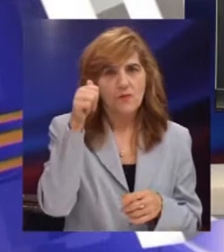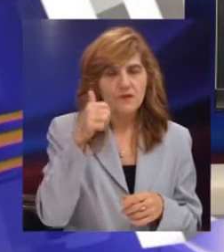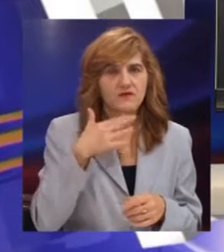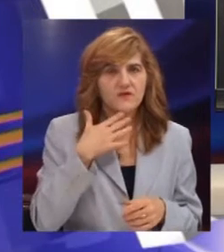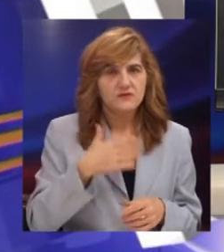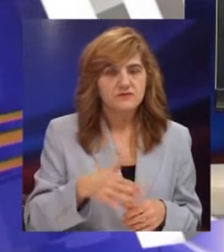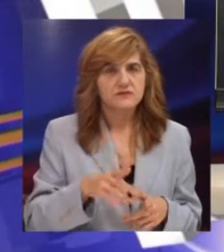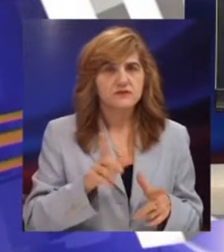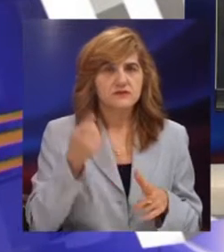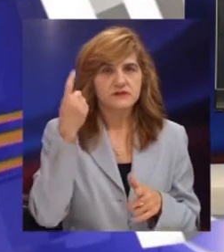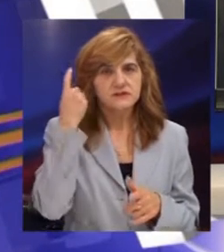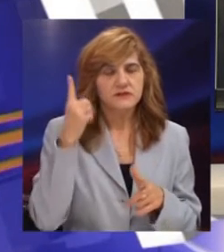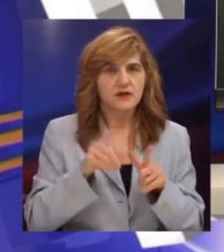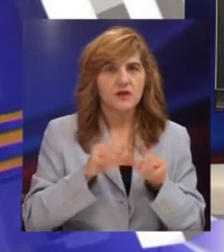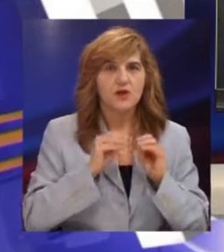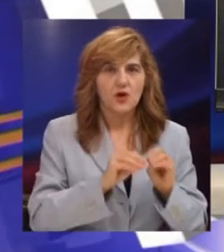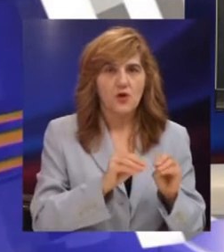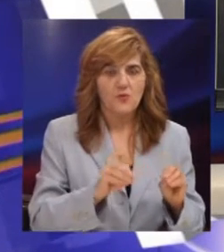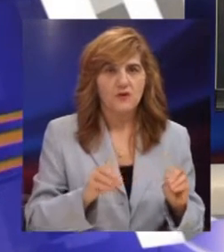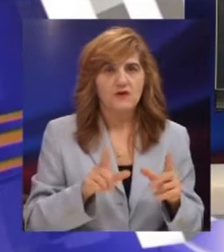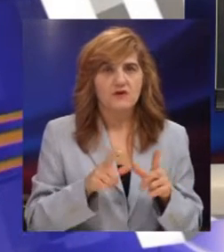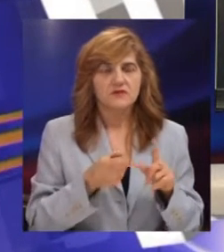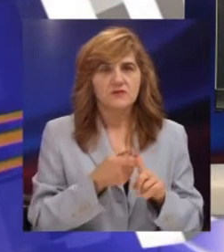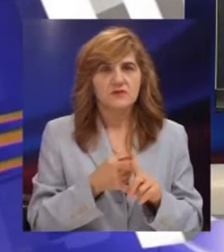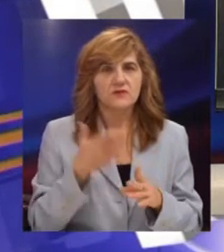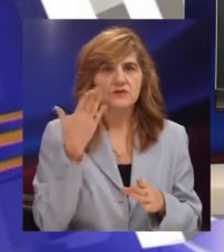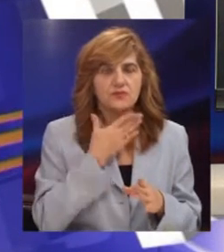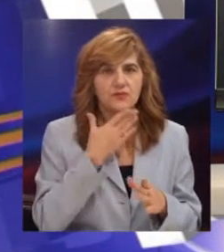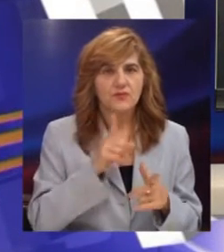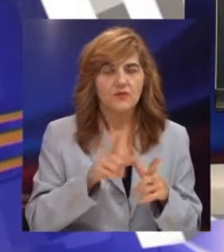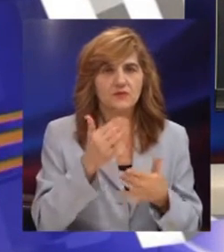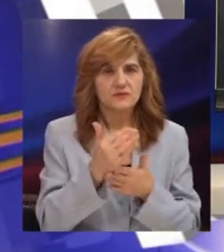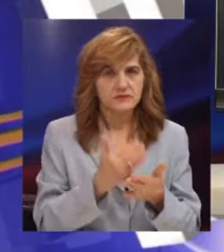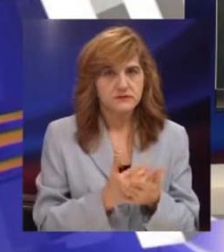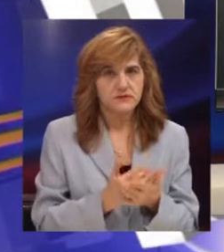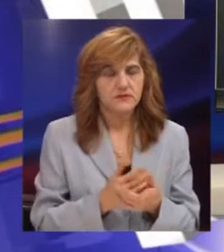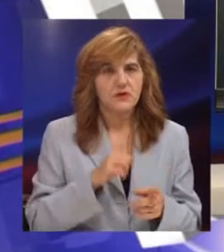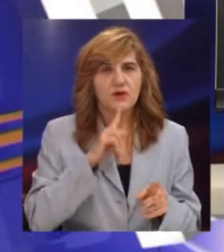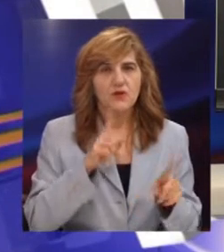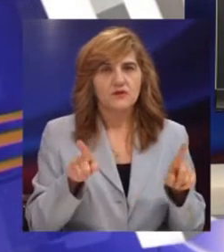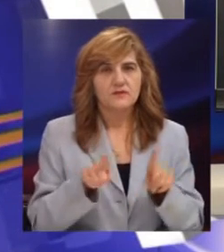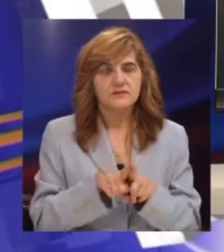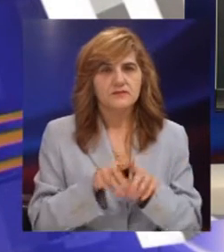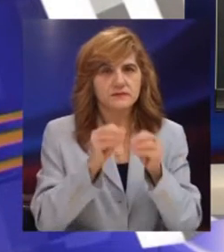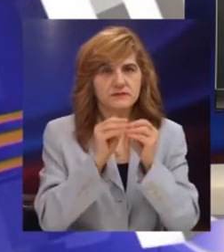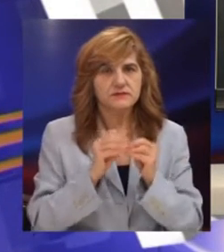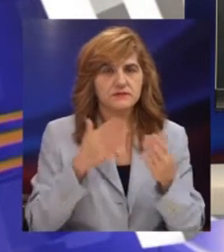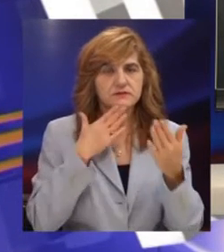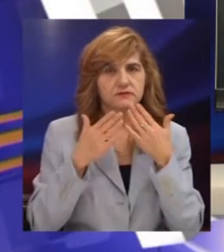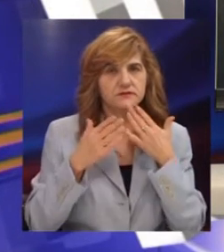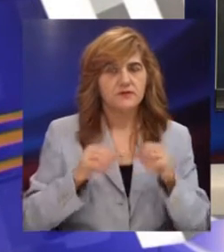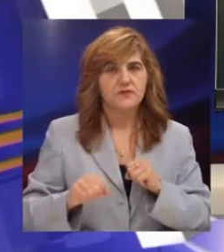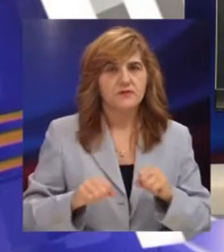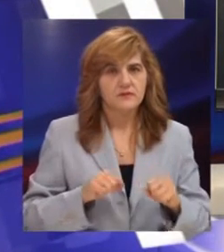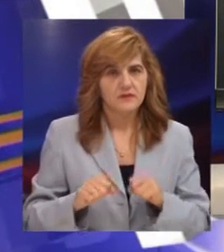razred, izjavio pokrajinski sekretar za obrazovanje, upravu i nacionalne propise Mihalja Njilaš, koji se sastao sa direktorom osnovne škole